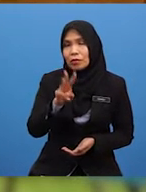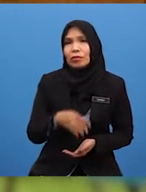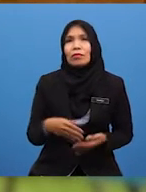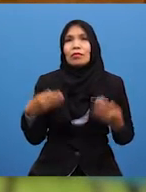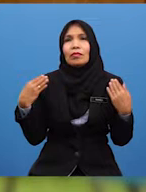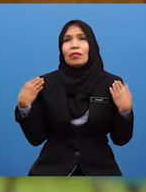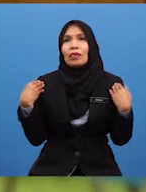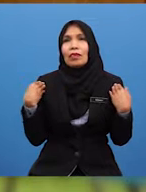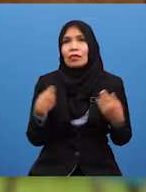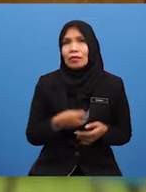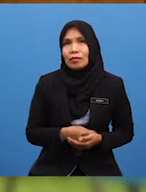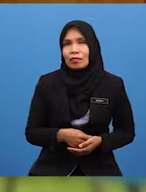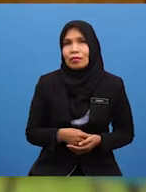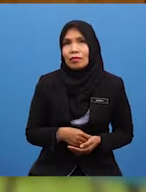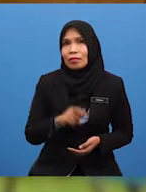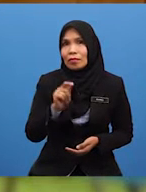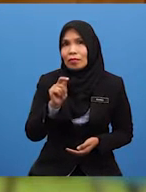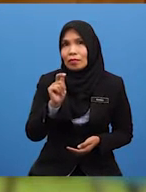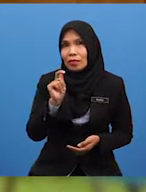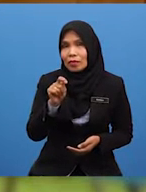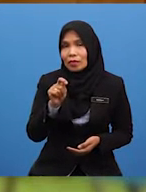sendiri iaitu titik